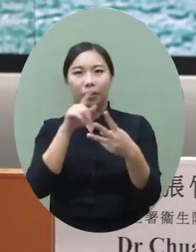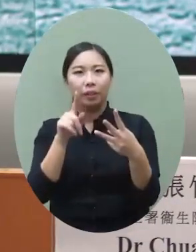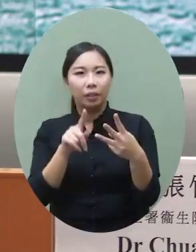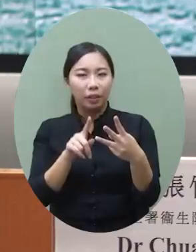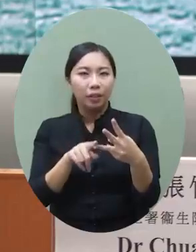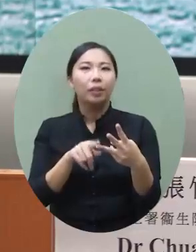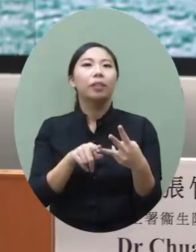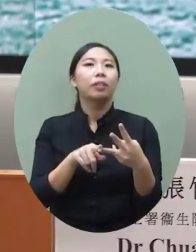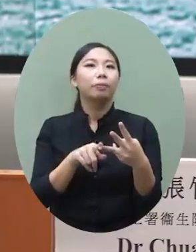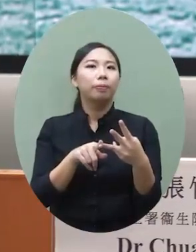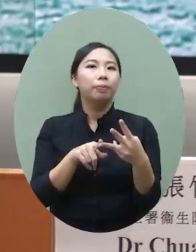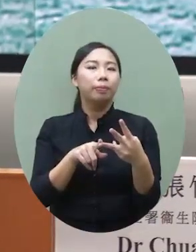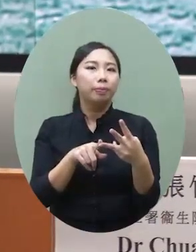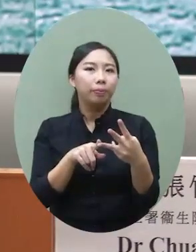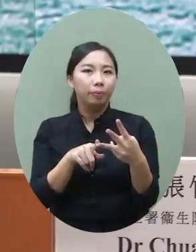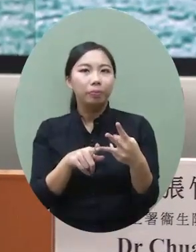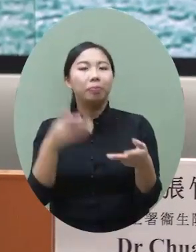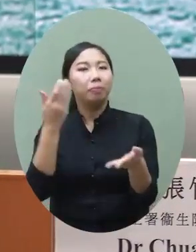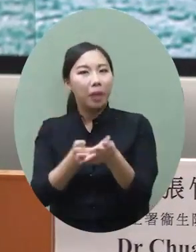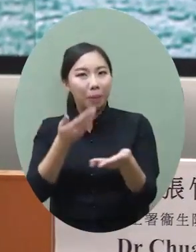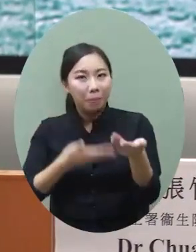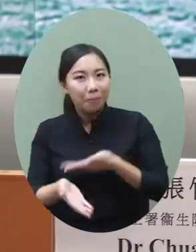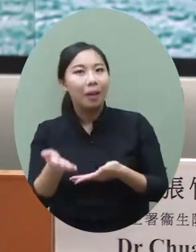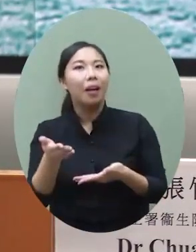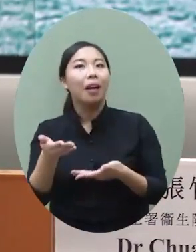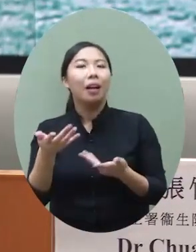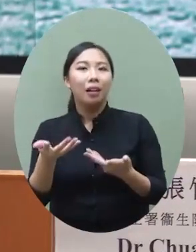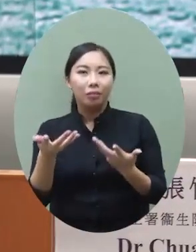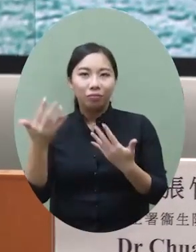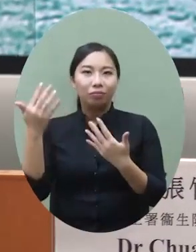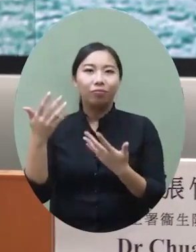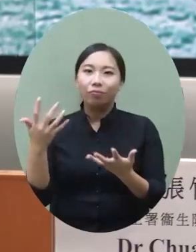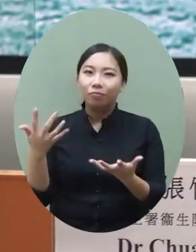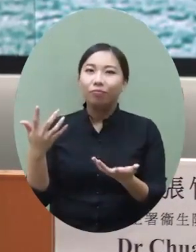啲即係賣嘢噶啦，即係售貨噶啦，